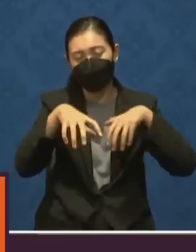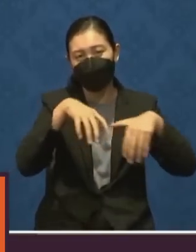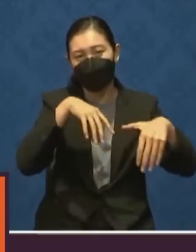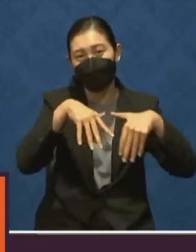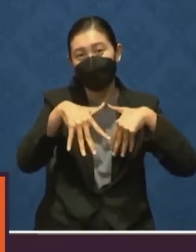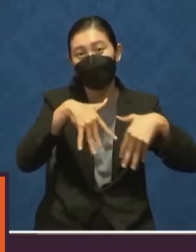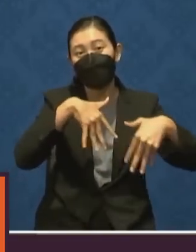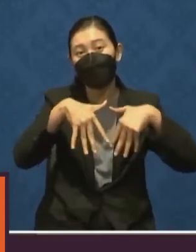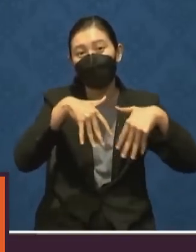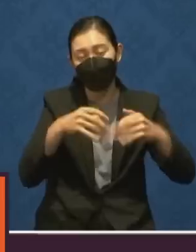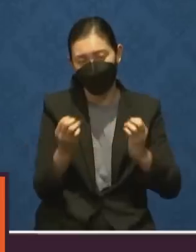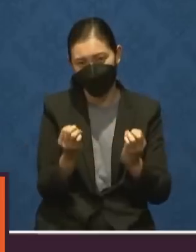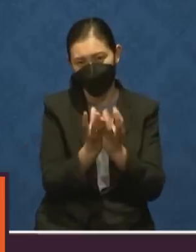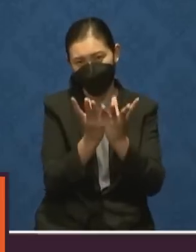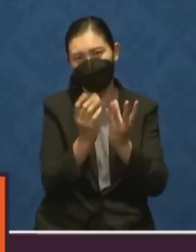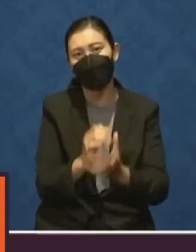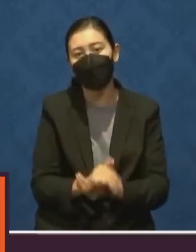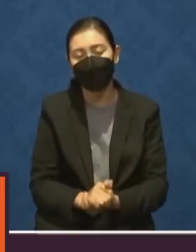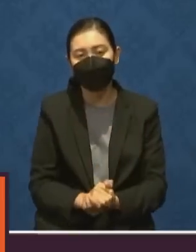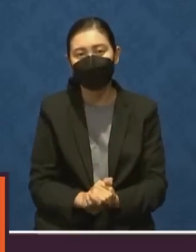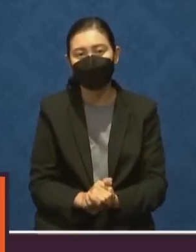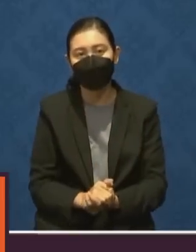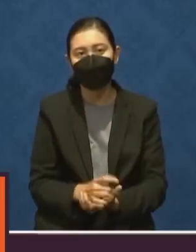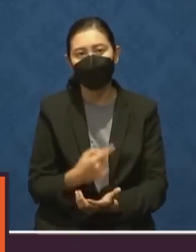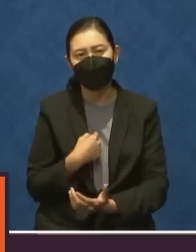อพี่ภาοιถ้าดักธặานณยกไปณ